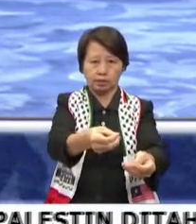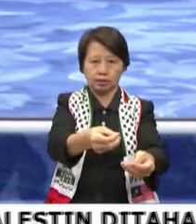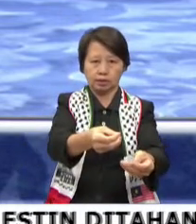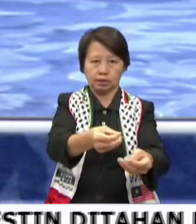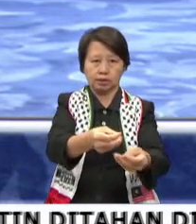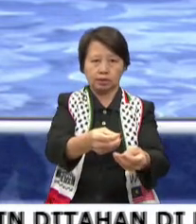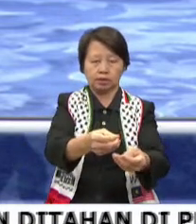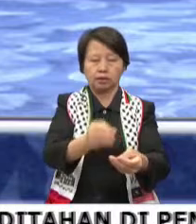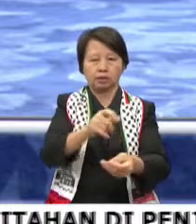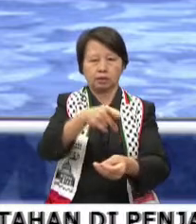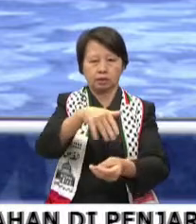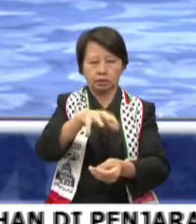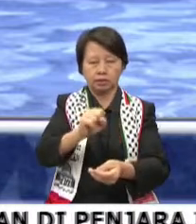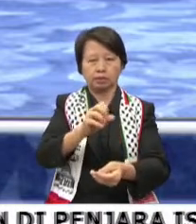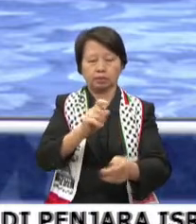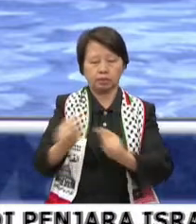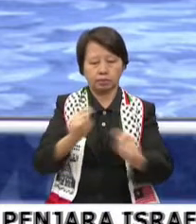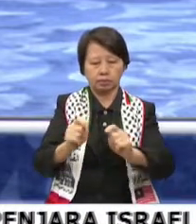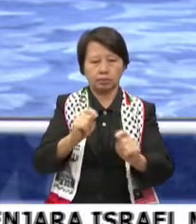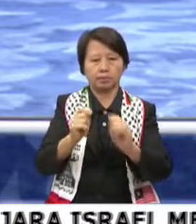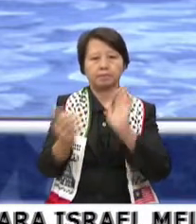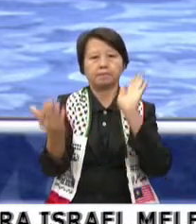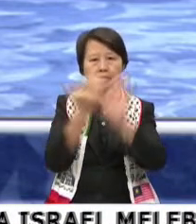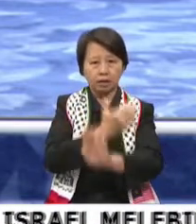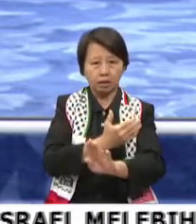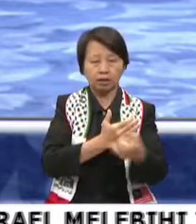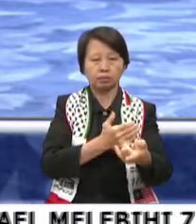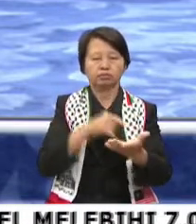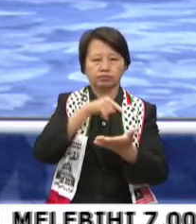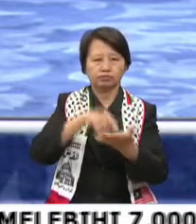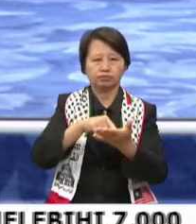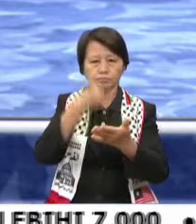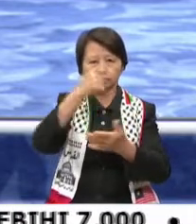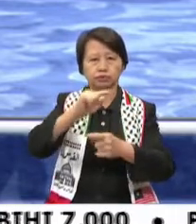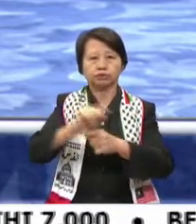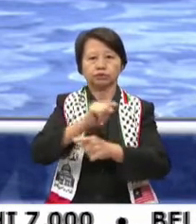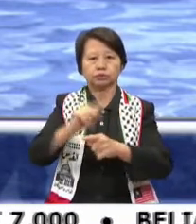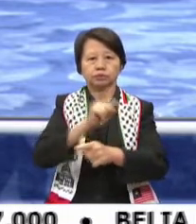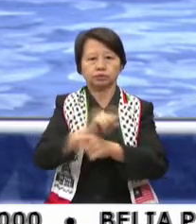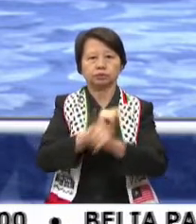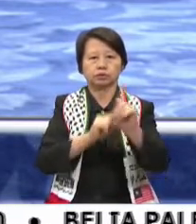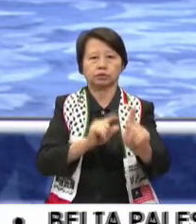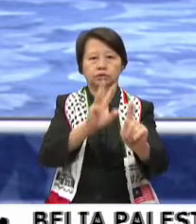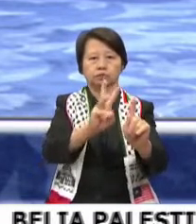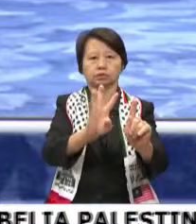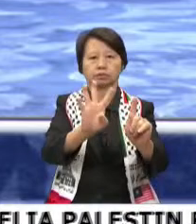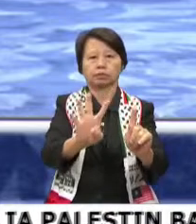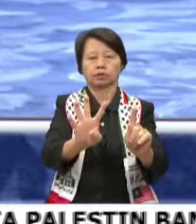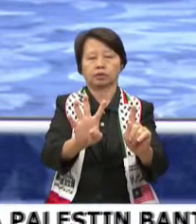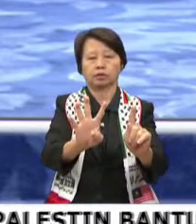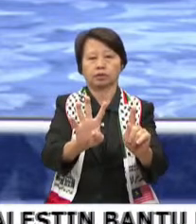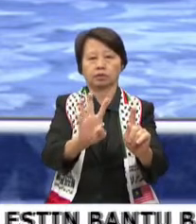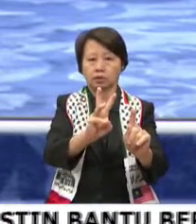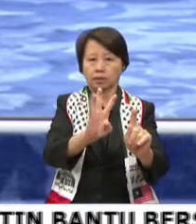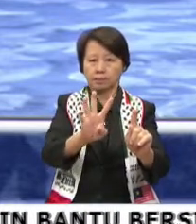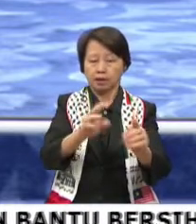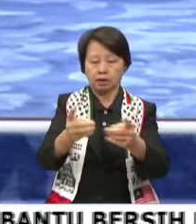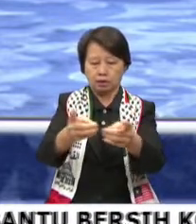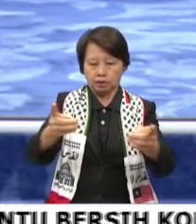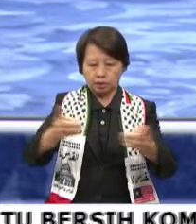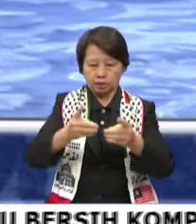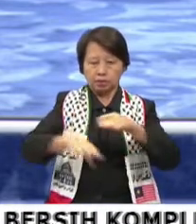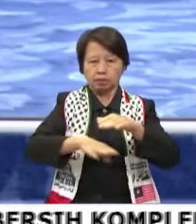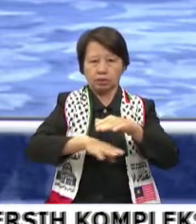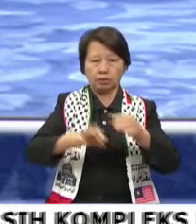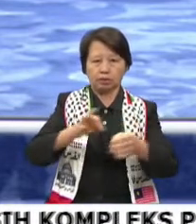jbpn dan agensi tindak balas ini untuk kegunaan 164 daerah di bawah